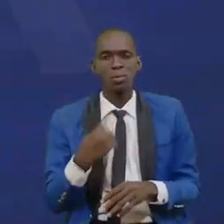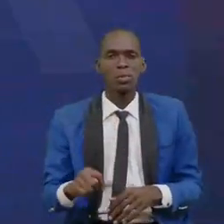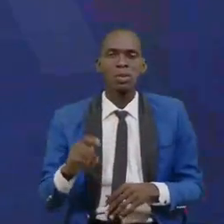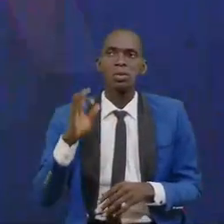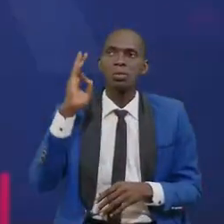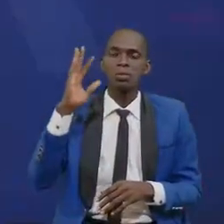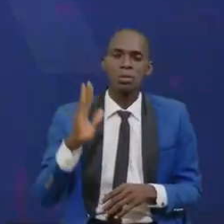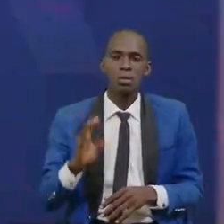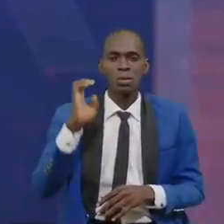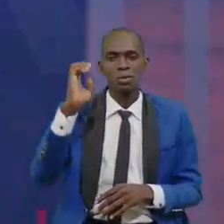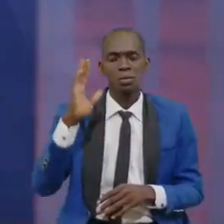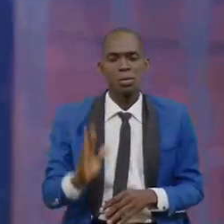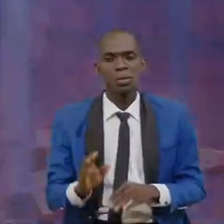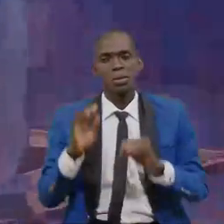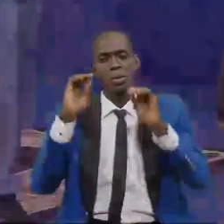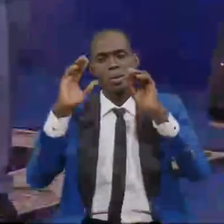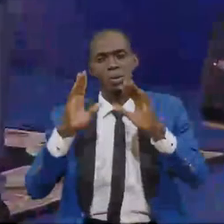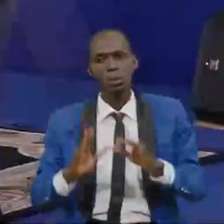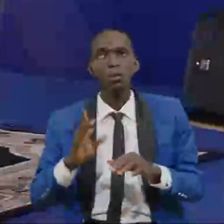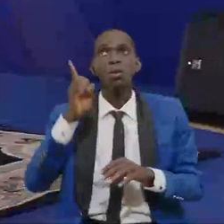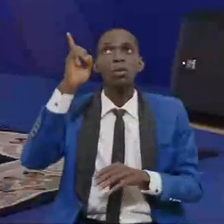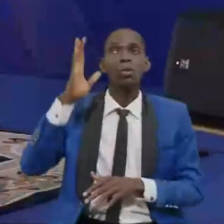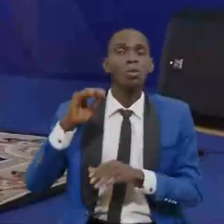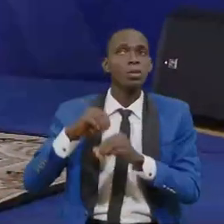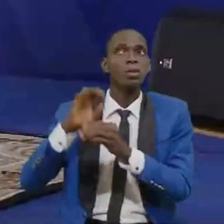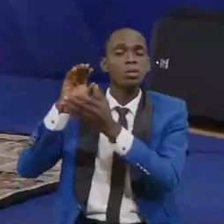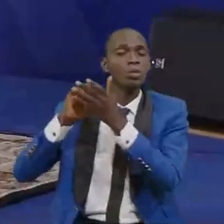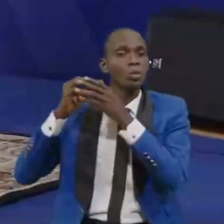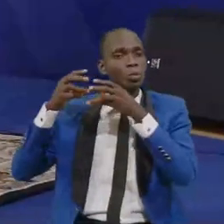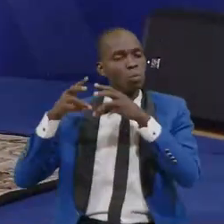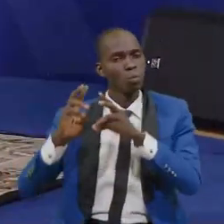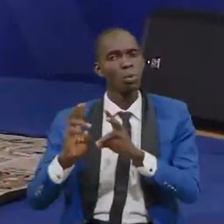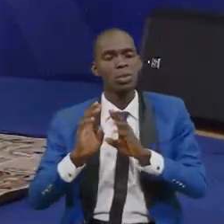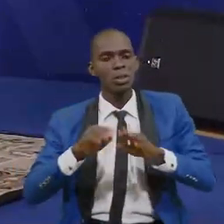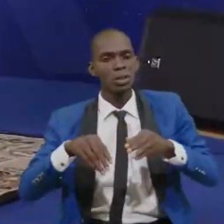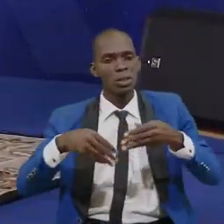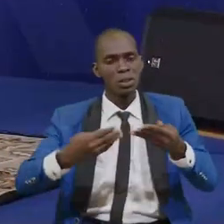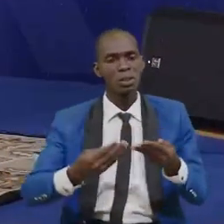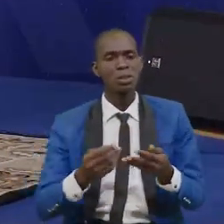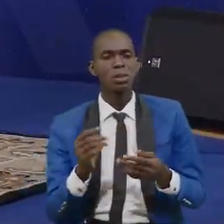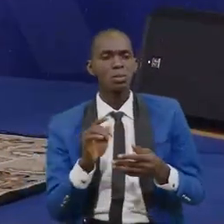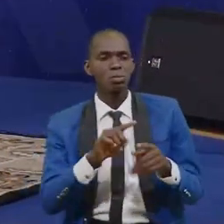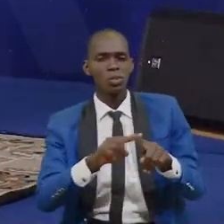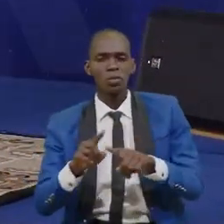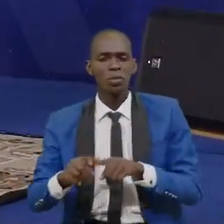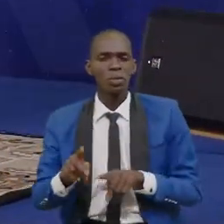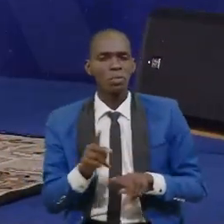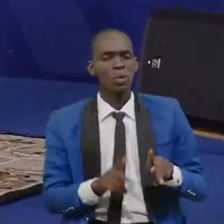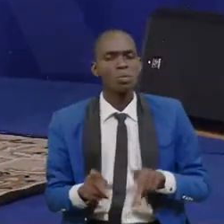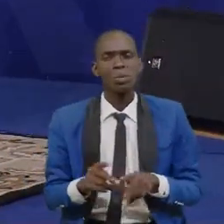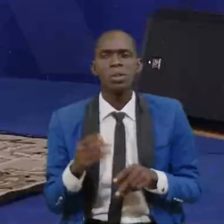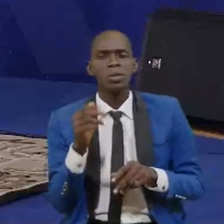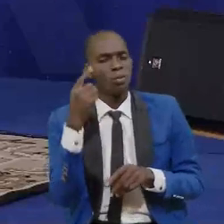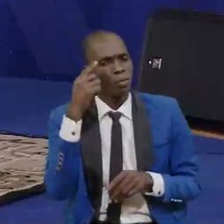l'enseignant. Dieu, dans son économie, il a donné à ces gens les dons pour